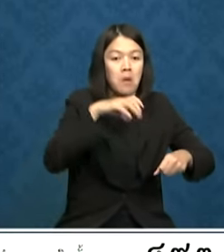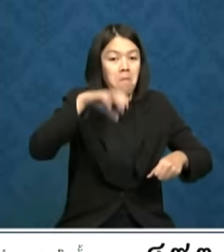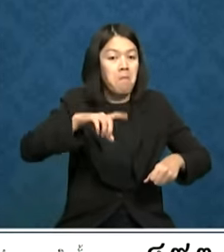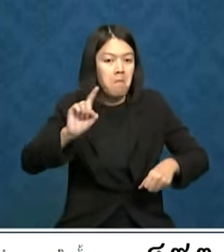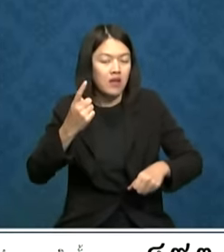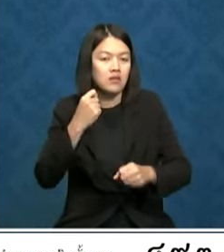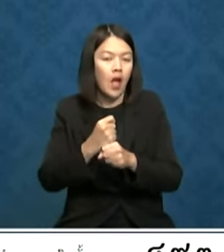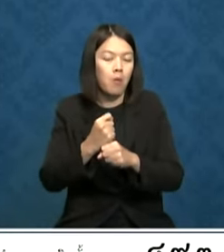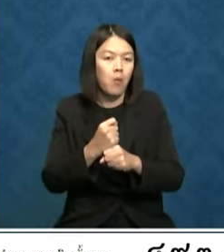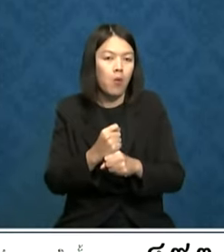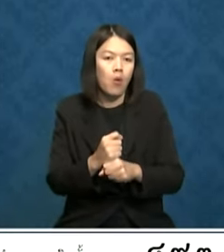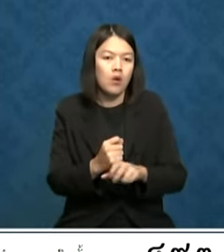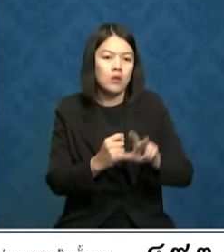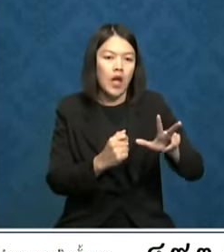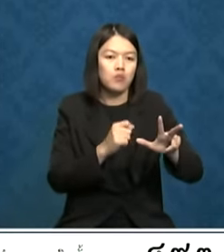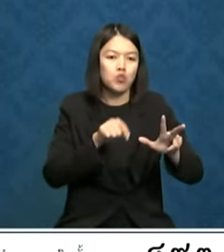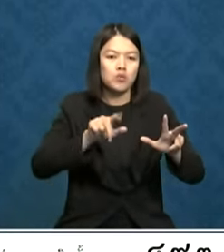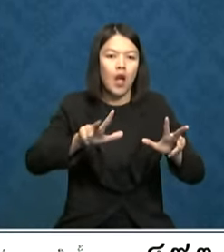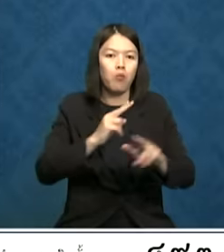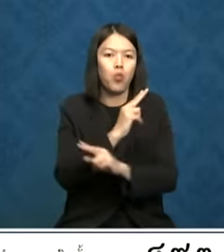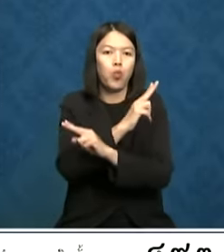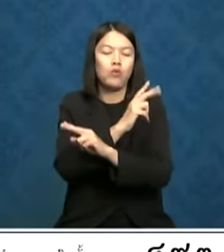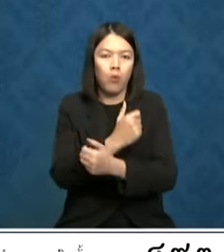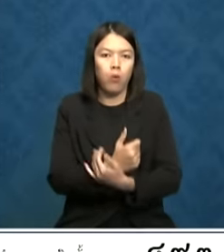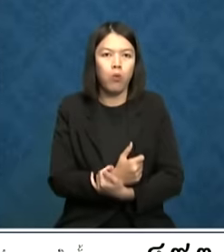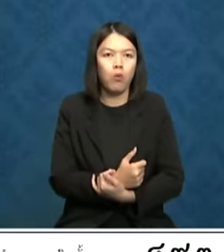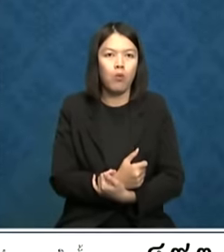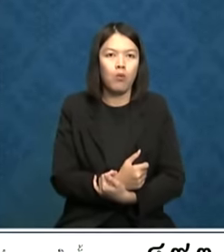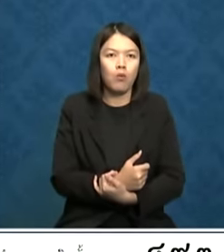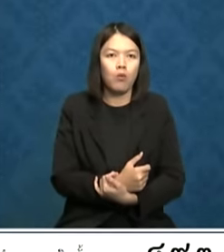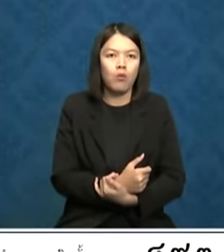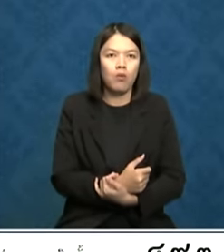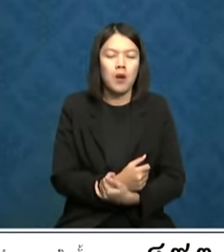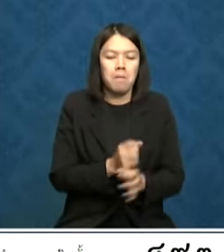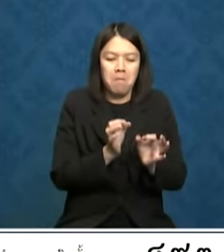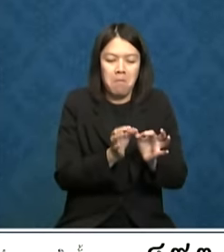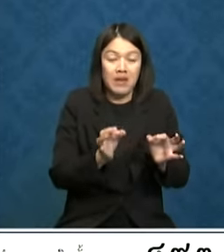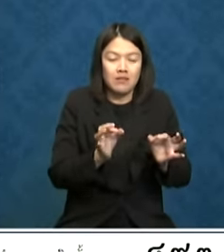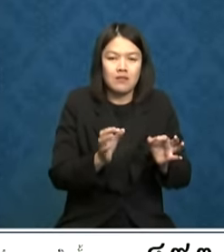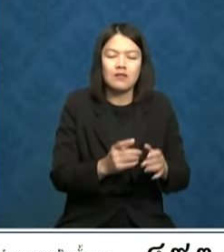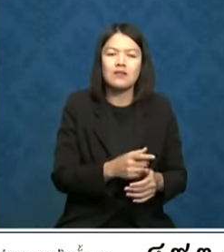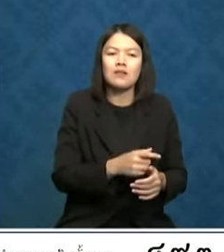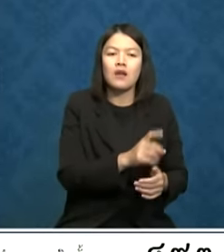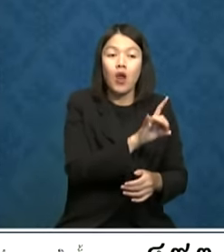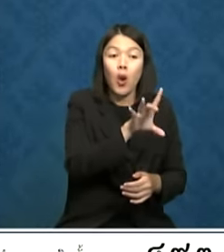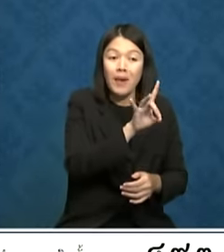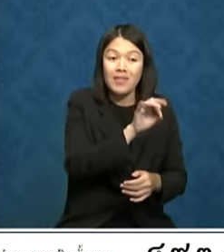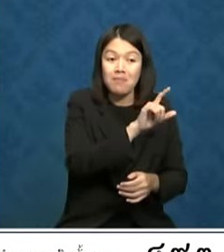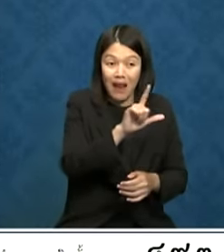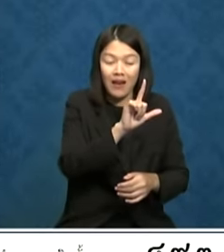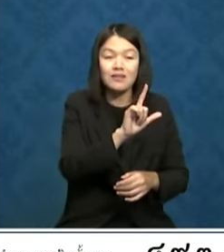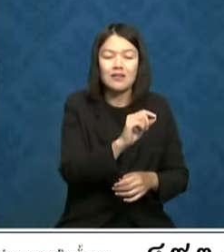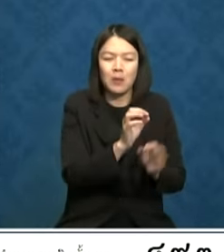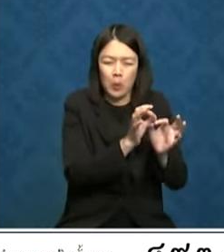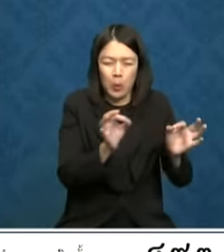ผลิตยามากขึ้นถึง 3.3เท่าตัวเลยนะคะถ้ายังนึกภาพไม่ออกคิดเป็นจำนวนเม็ดค่ะก็คือจากผลิตได้ 180ล้านเม็ดต่อ